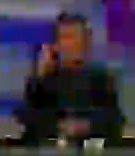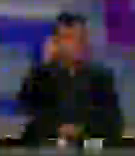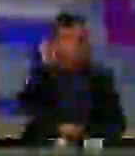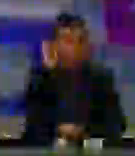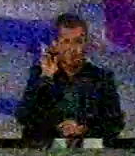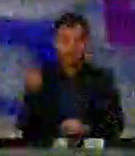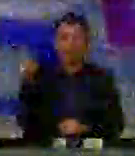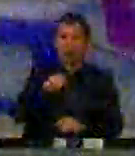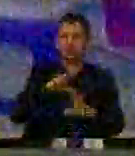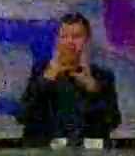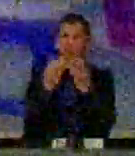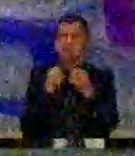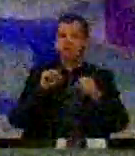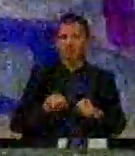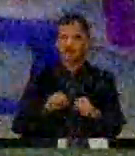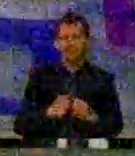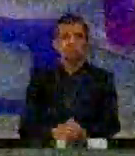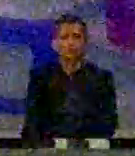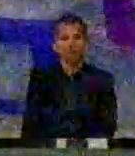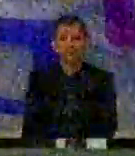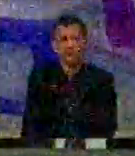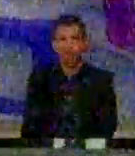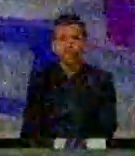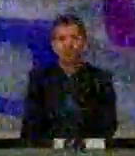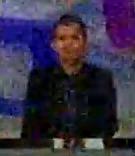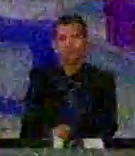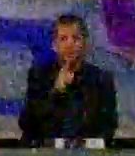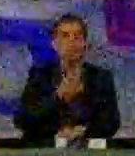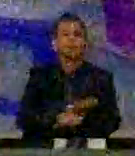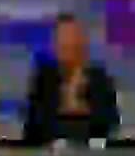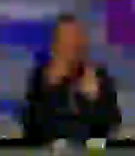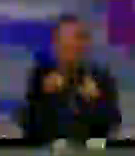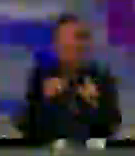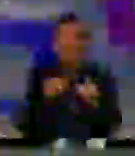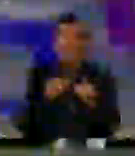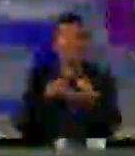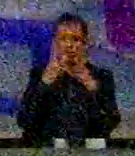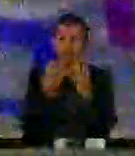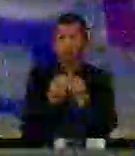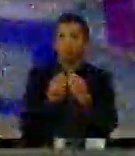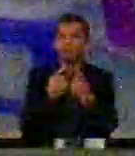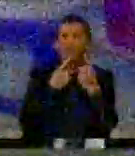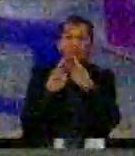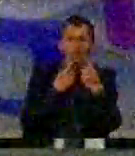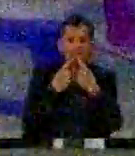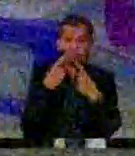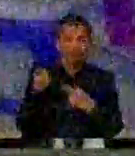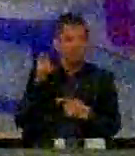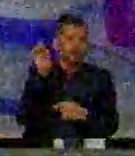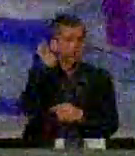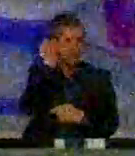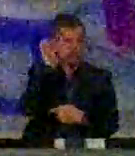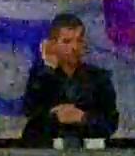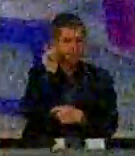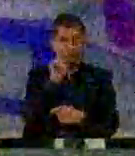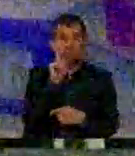jetë prezent me gjithë kabinetin qeveritar. Me të vërtetë është inkurajuese gjithë raportimet që i dëgjum deri tani nga ministra dhe unë